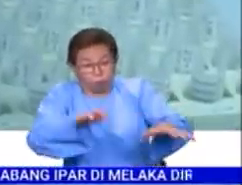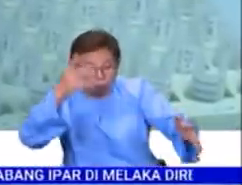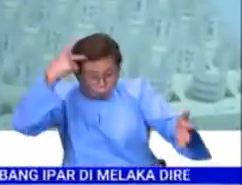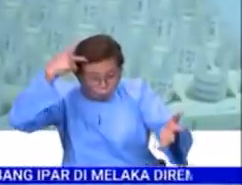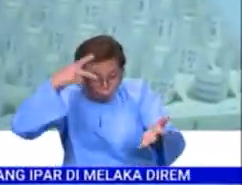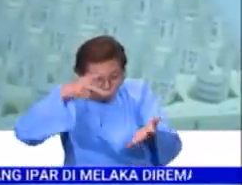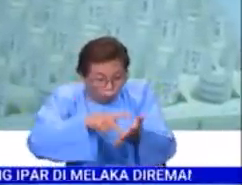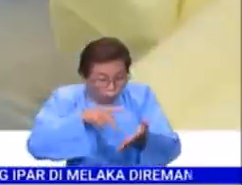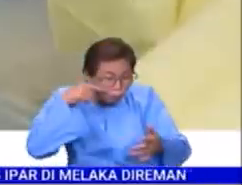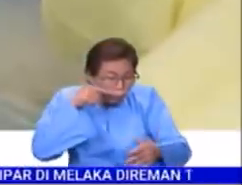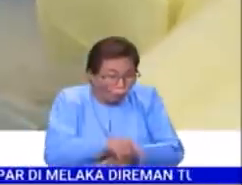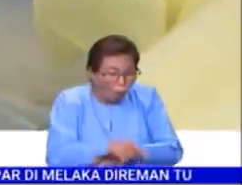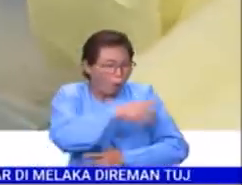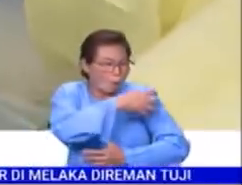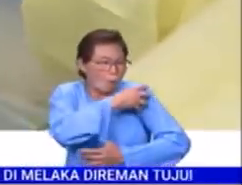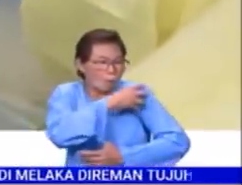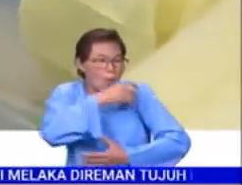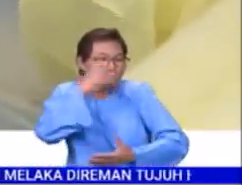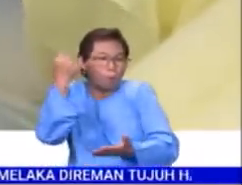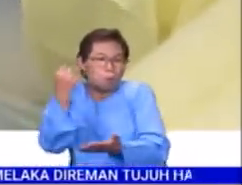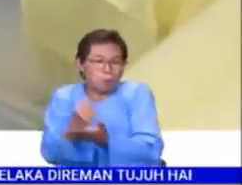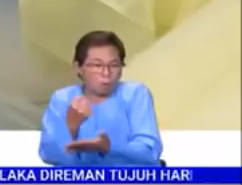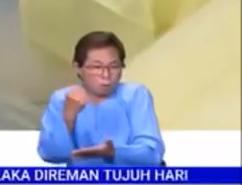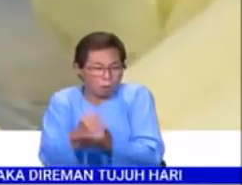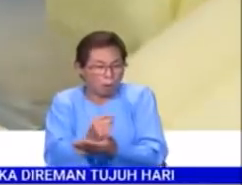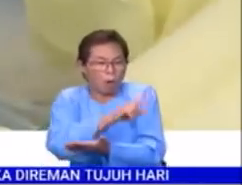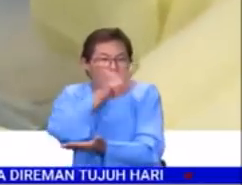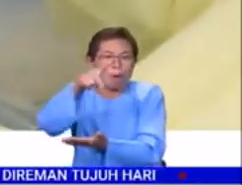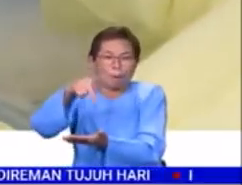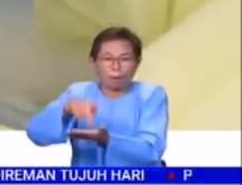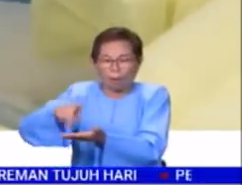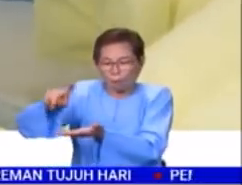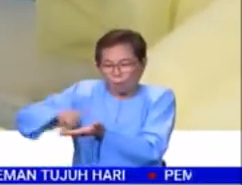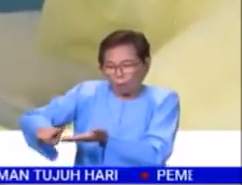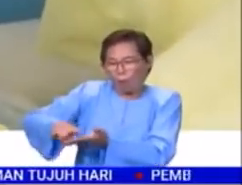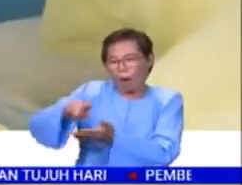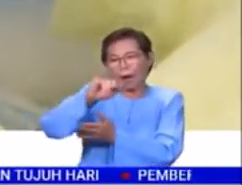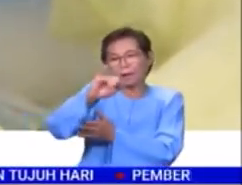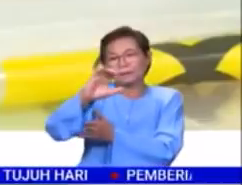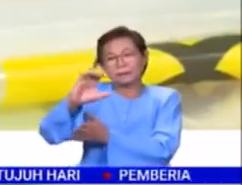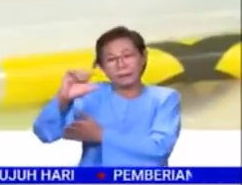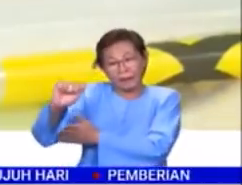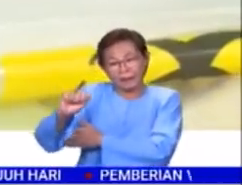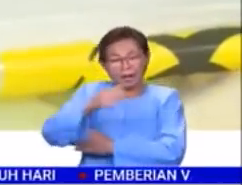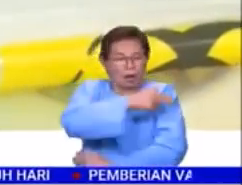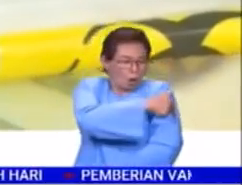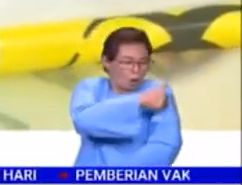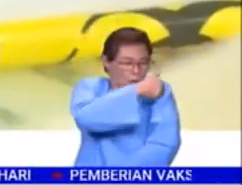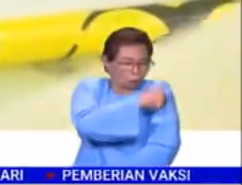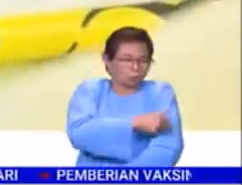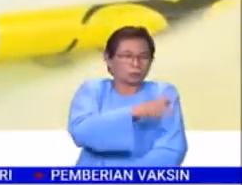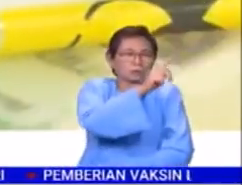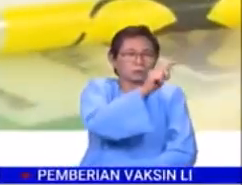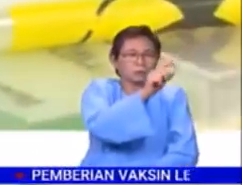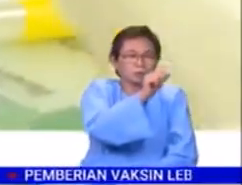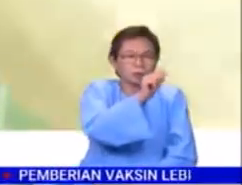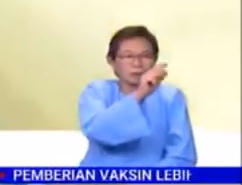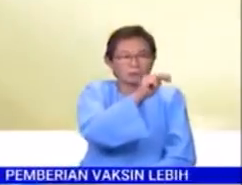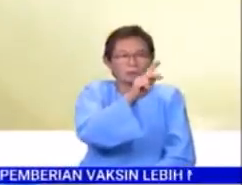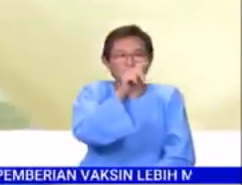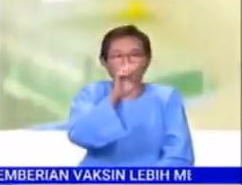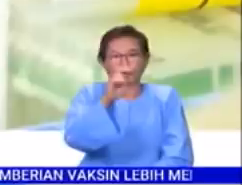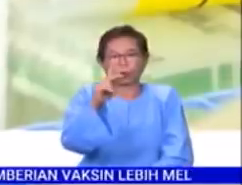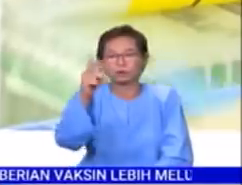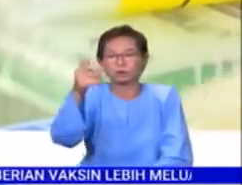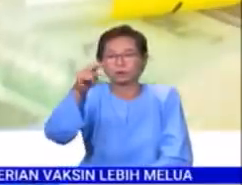membabitkan kluster pihak berkuasa imigresen dan pusat pemeriksaan ICA, Hospital Tan Tock Seng,